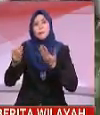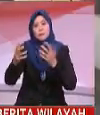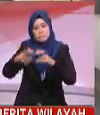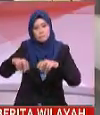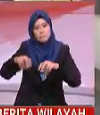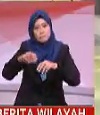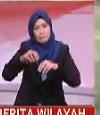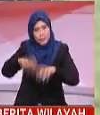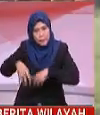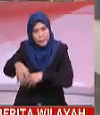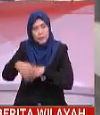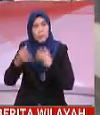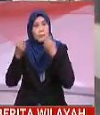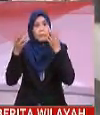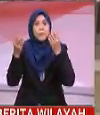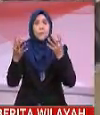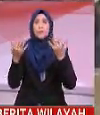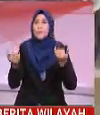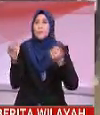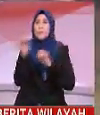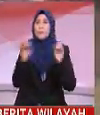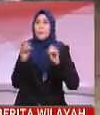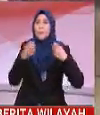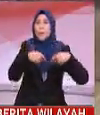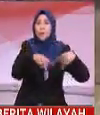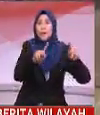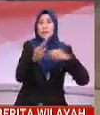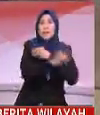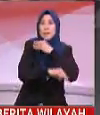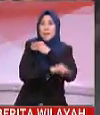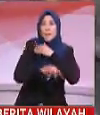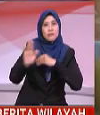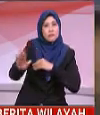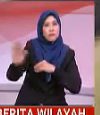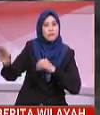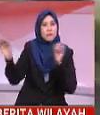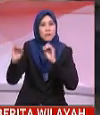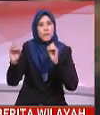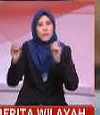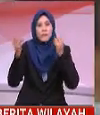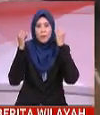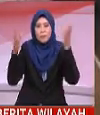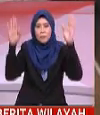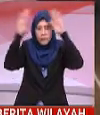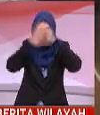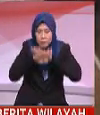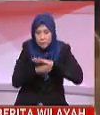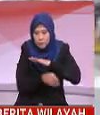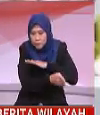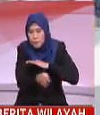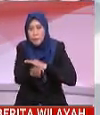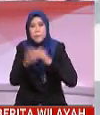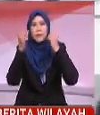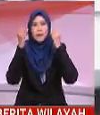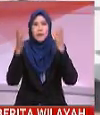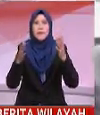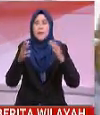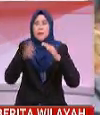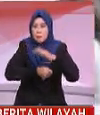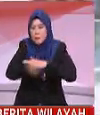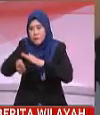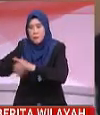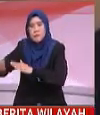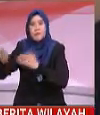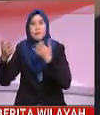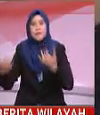banyak. Selain itu, tiada peluang pekerjaan di negeri asal dan wujudnya banyak laluan tikus dan mempunyai hubungan rapat serta